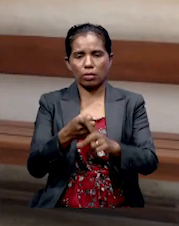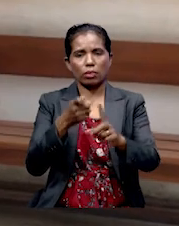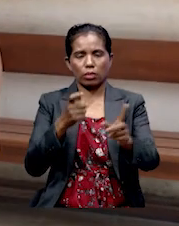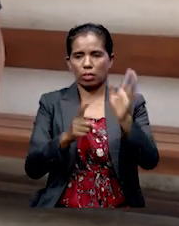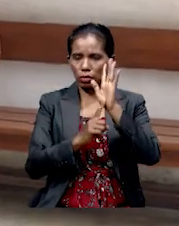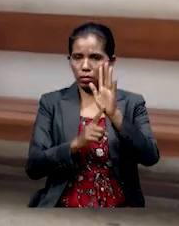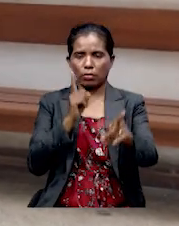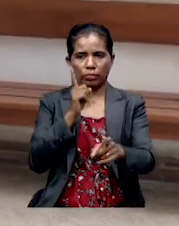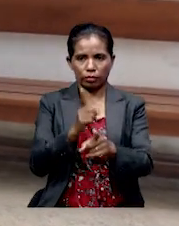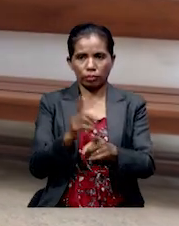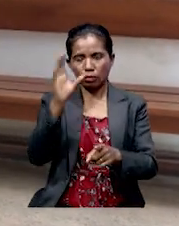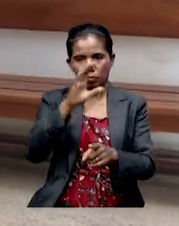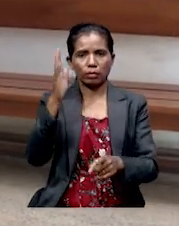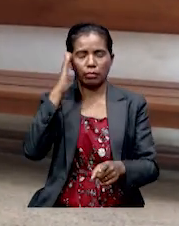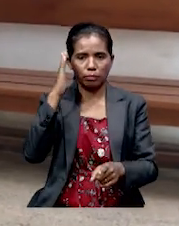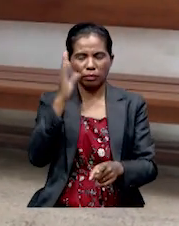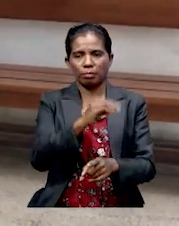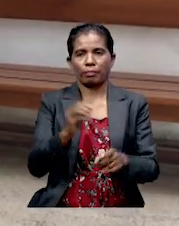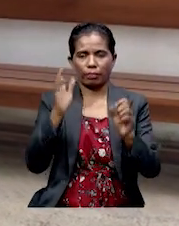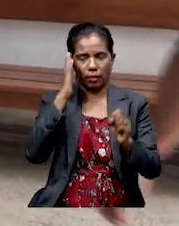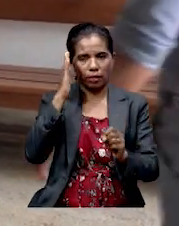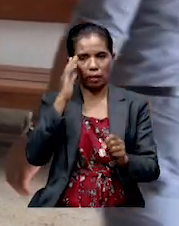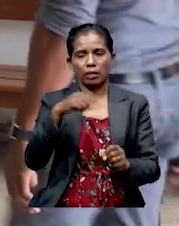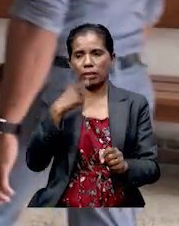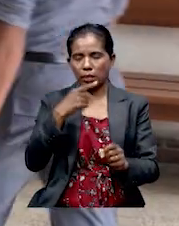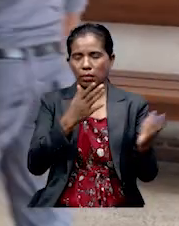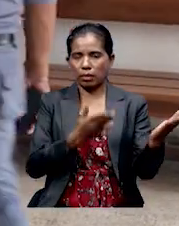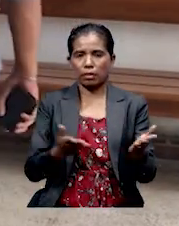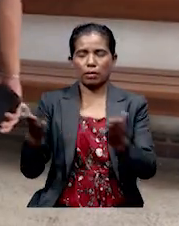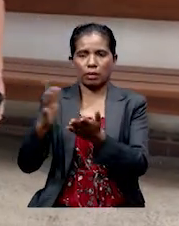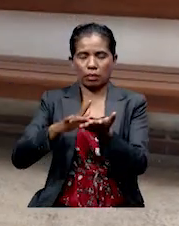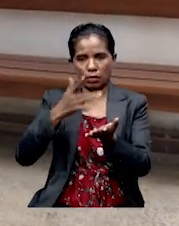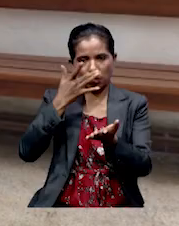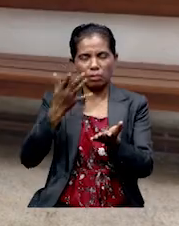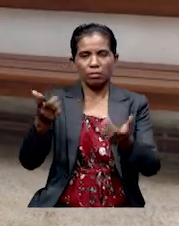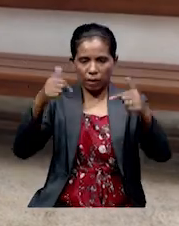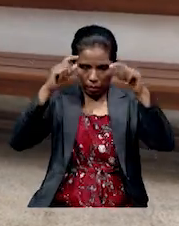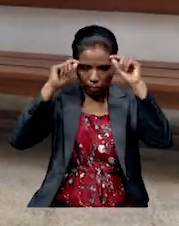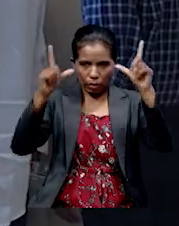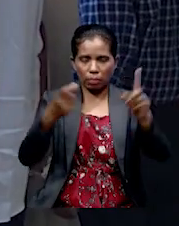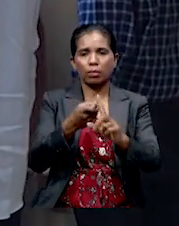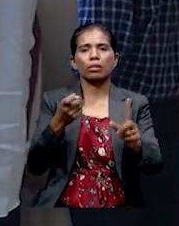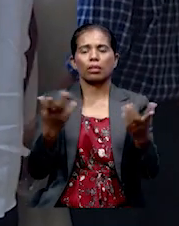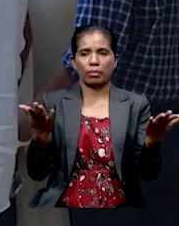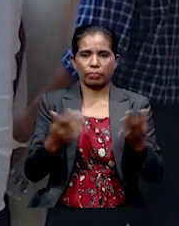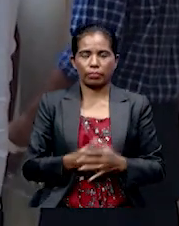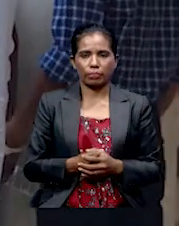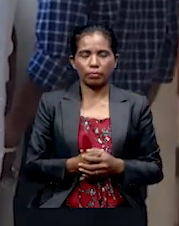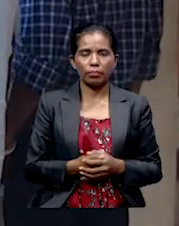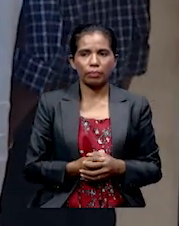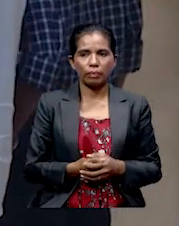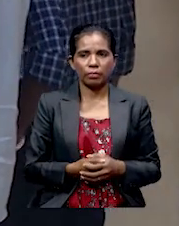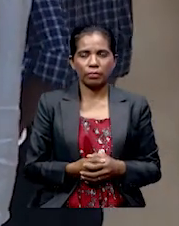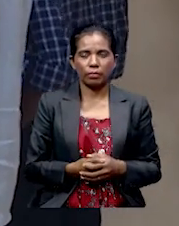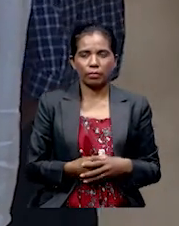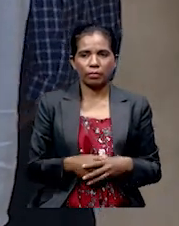mak identifika nune beli hatene semak lori droga, netama mai Timor-Leste, notama husi nebe. Ilari Guzman, Anisetu